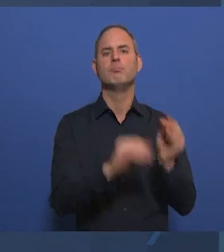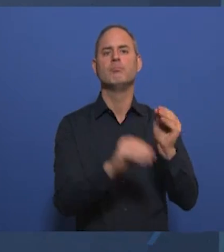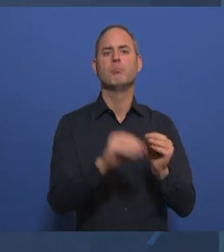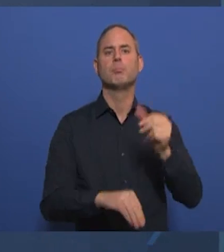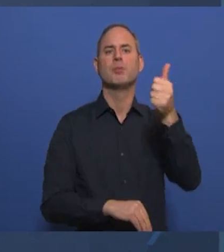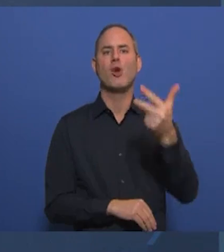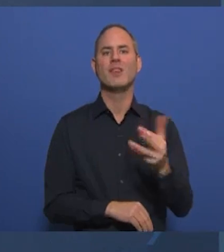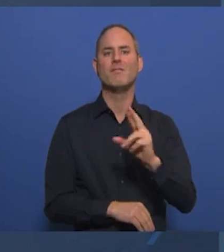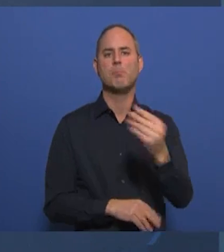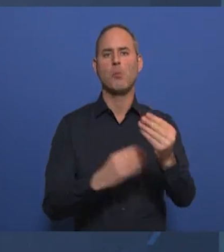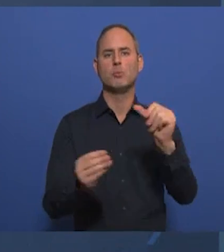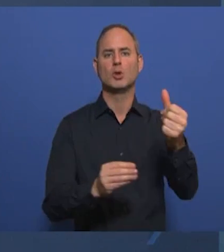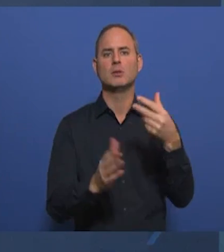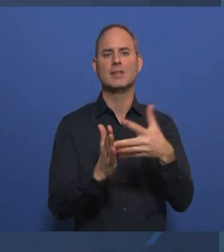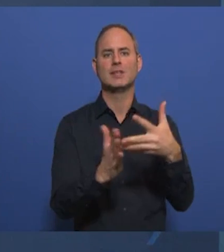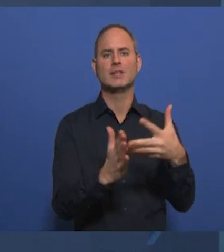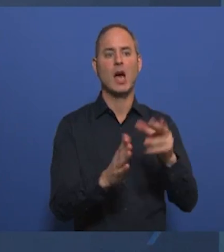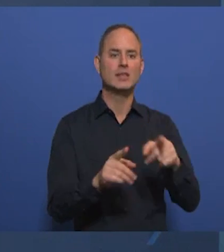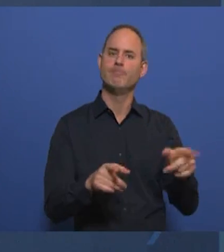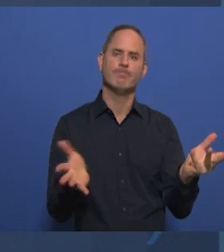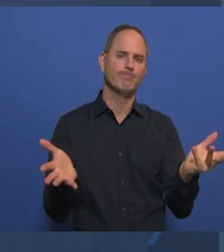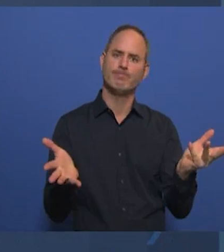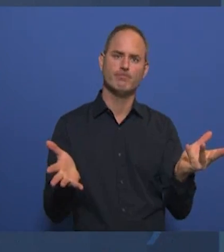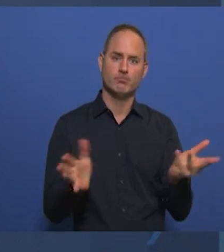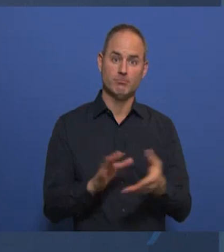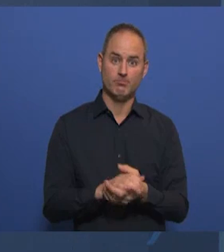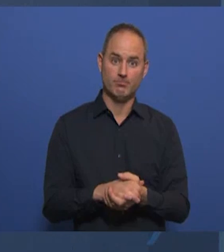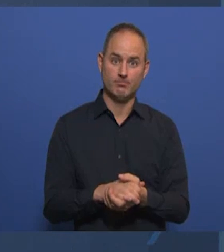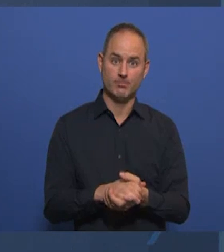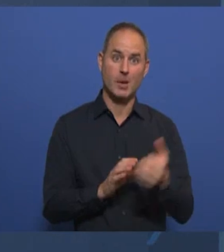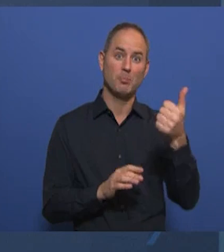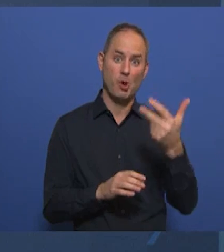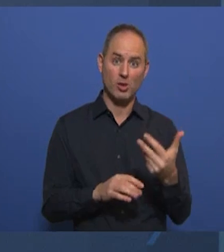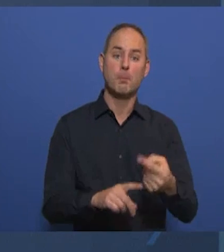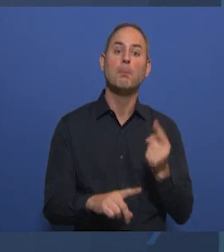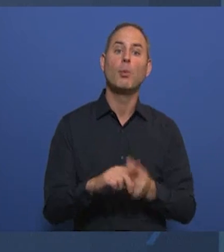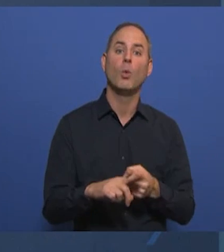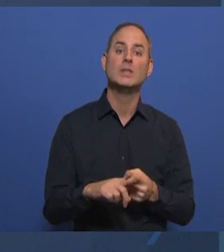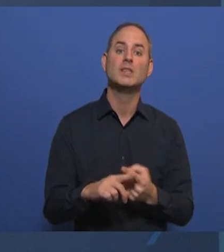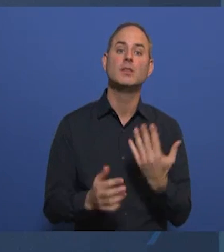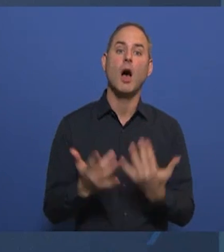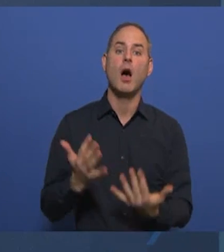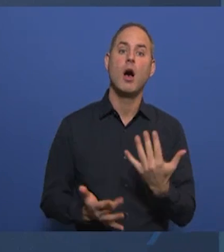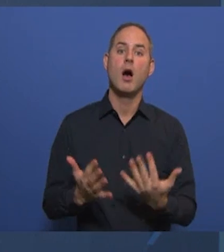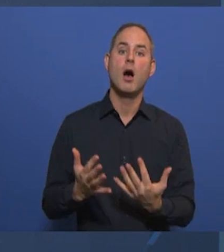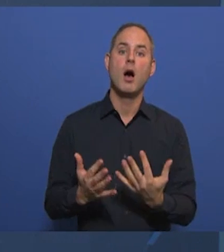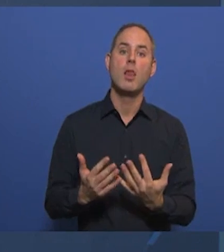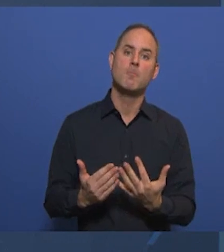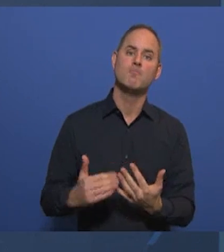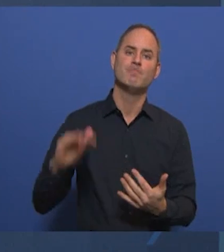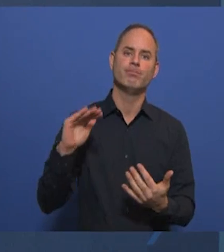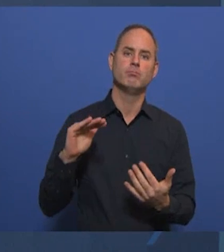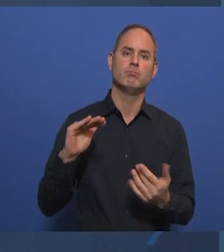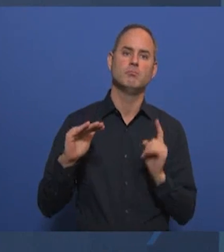die PCR-Testkapazität schnellstmöglich zu erhöhen. Das erwarten die Bürgerinnen und Bürger zu Recht, insbesondere mit Blick